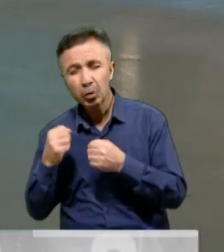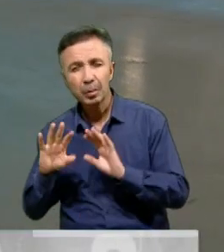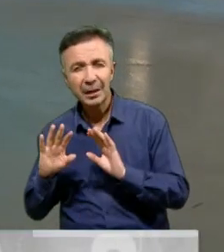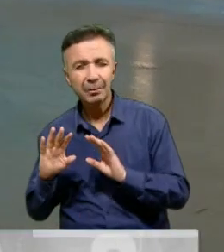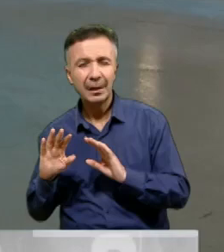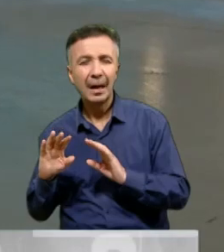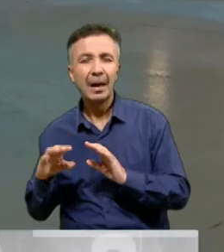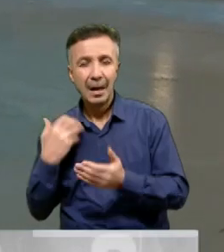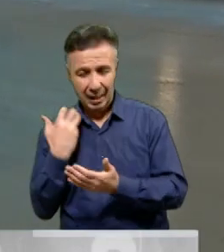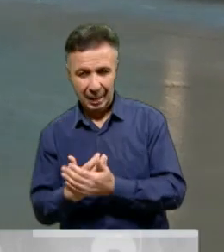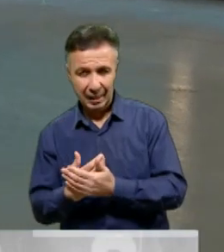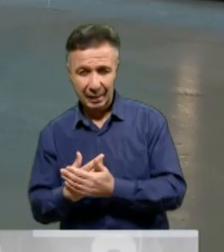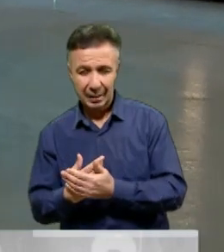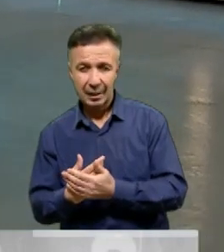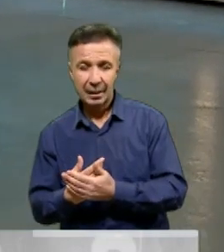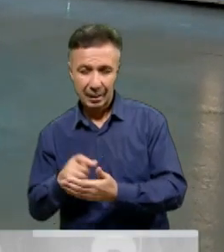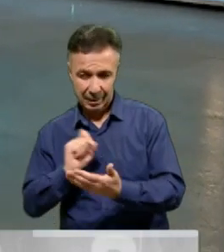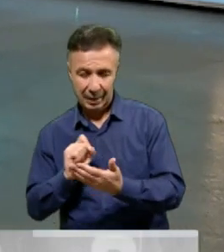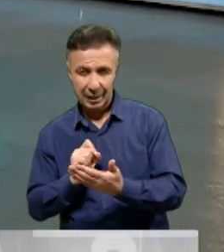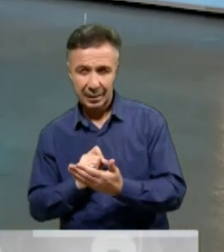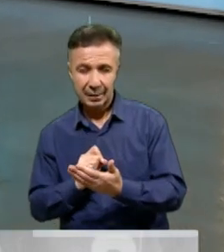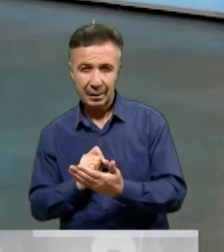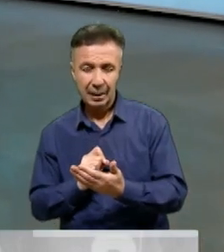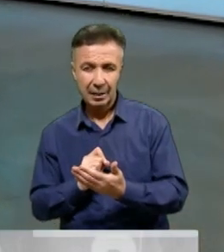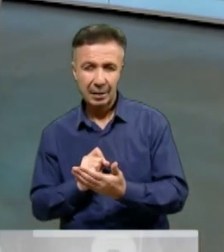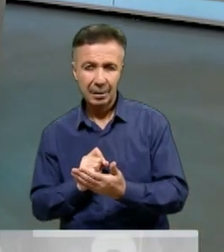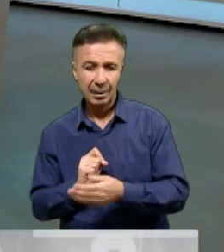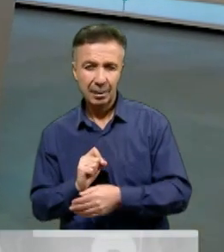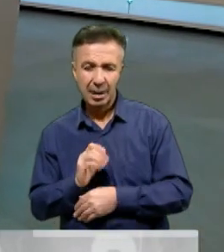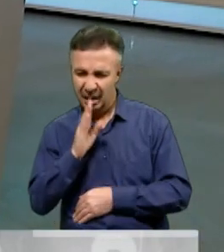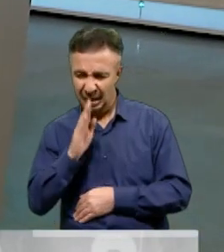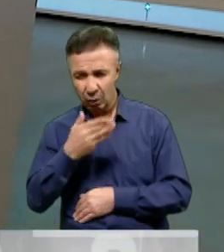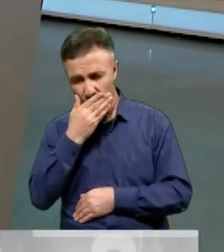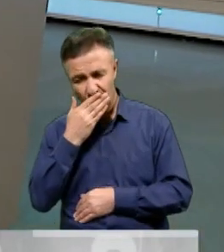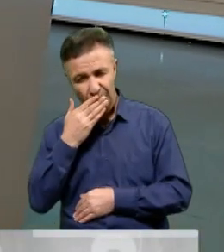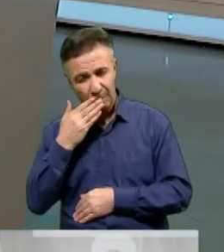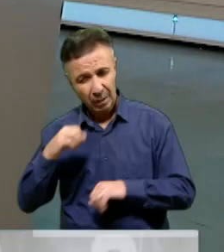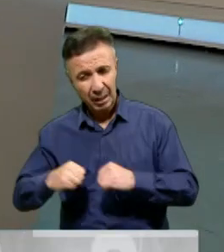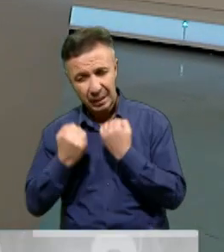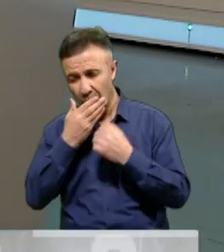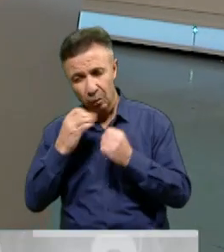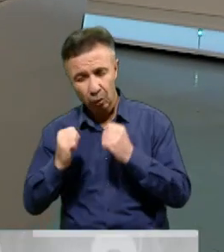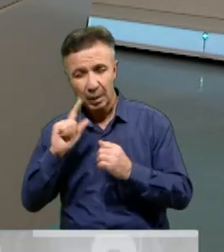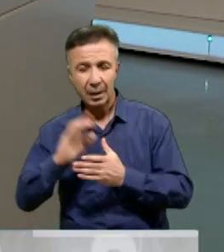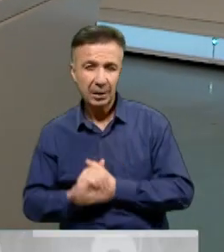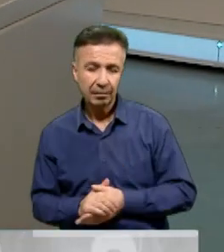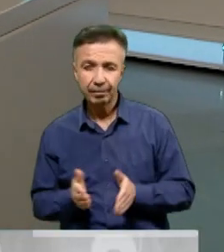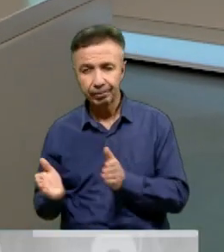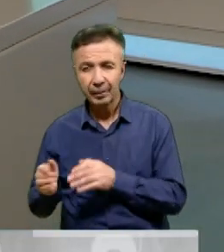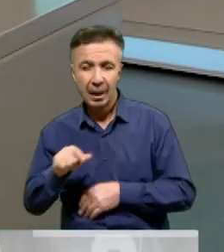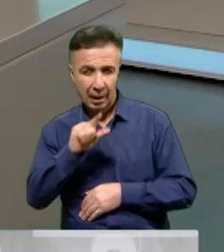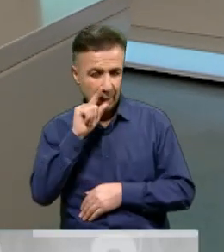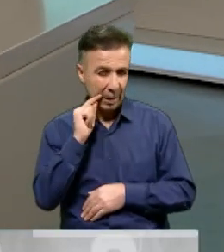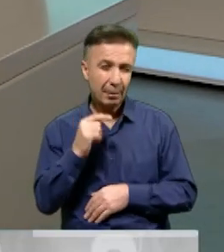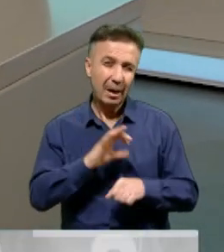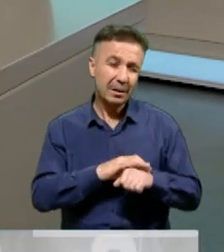notlarını almalılar ve kesinlikle oruçlarını kaza etmeliler. Erkekler de bir hastalık